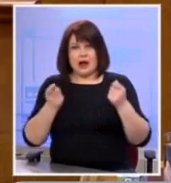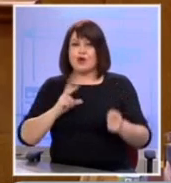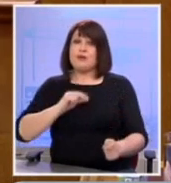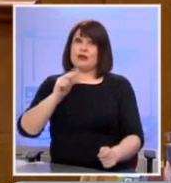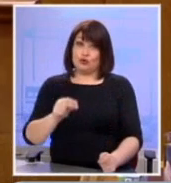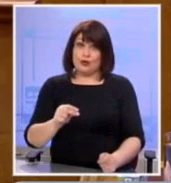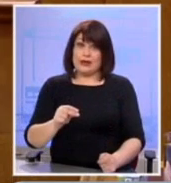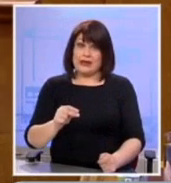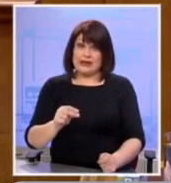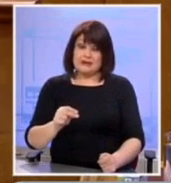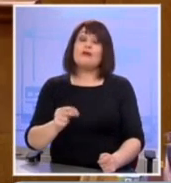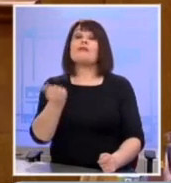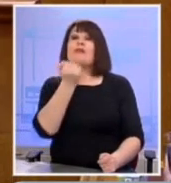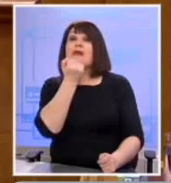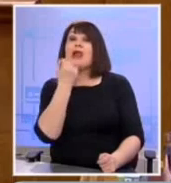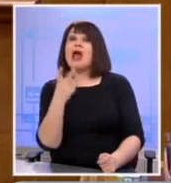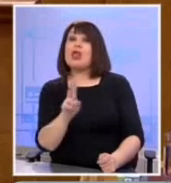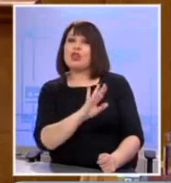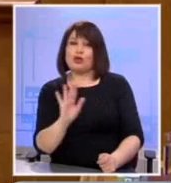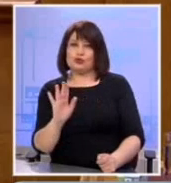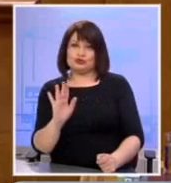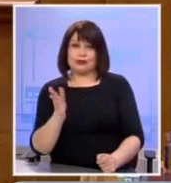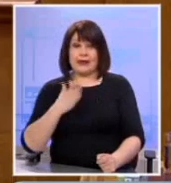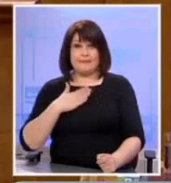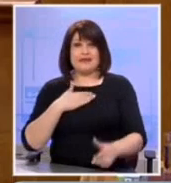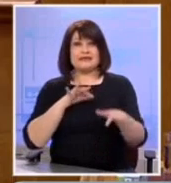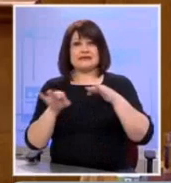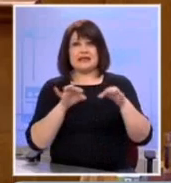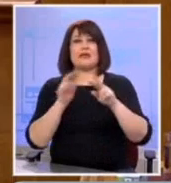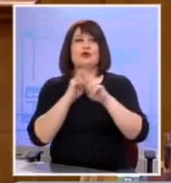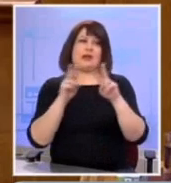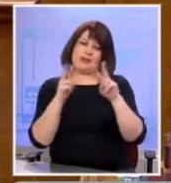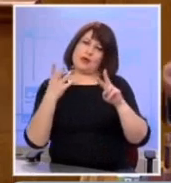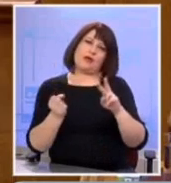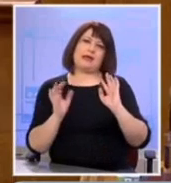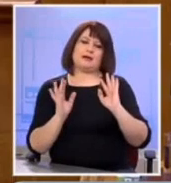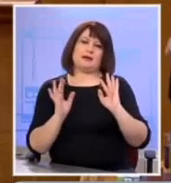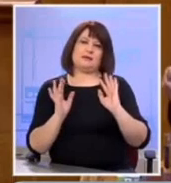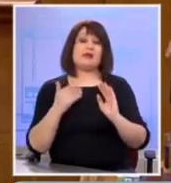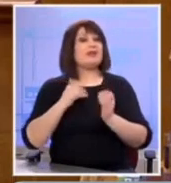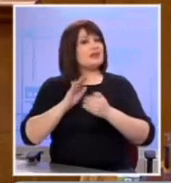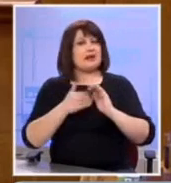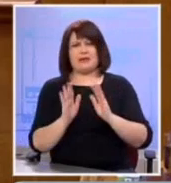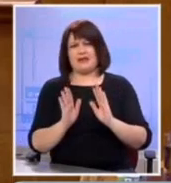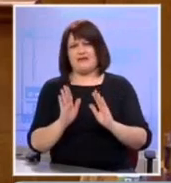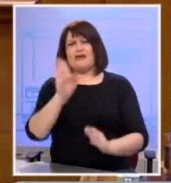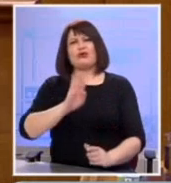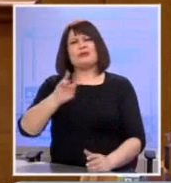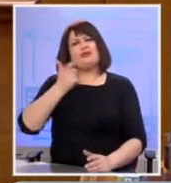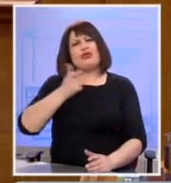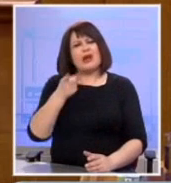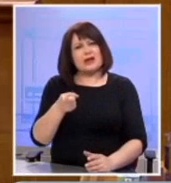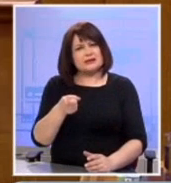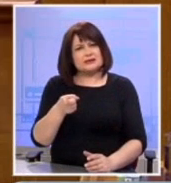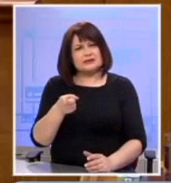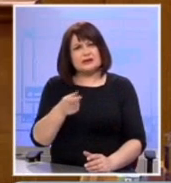εσάς, είστε πάρα πολύ γελασμένοι. Το δικό μας σχέδιο είναι σαφέστατο. Δεν μας ενδιαφέρει, κυρία Βούλτεψη,